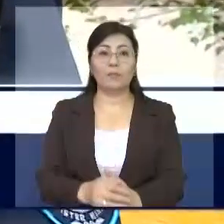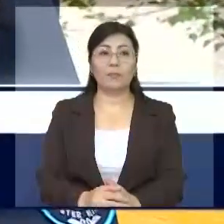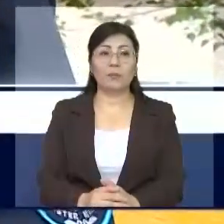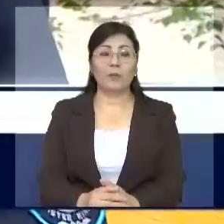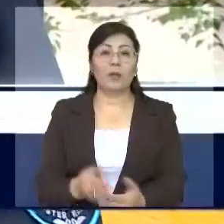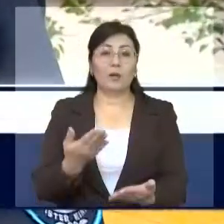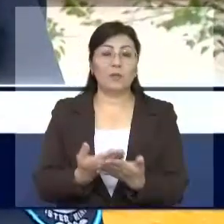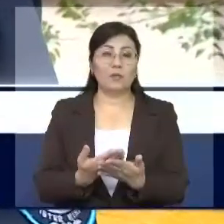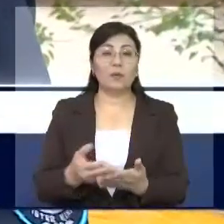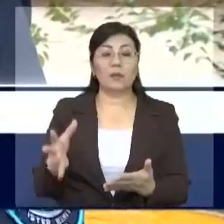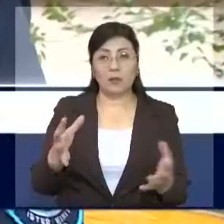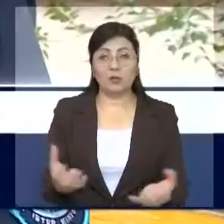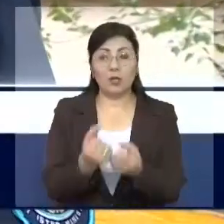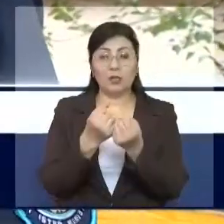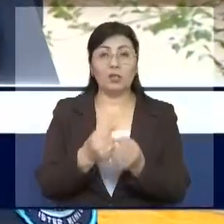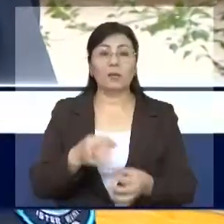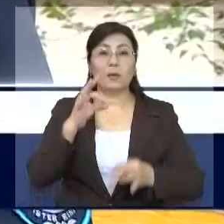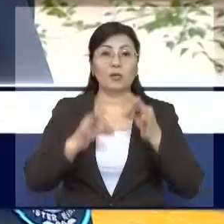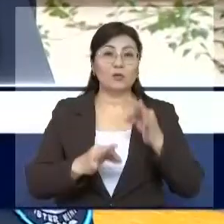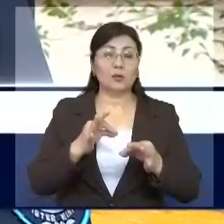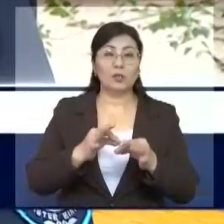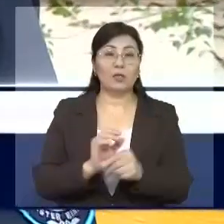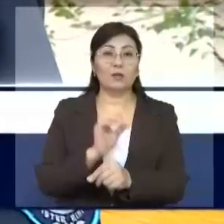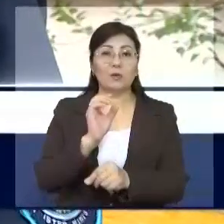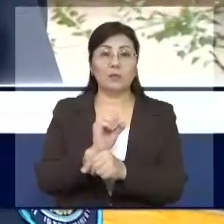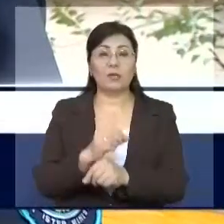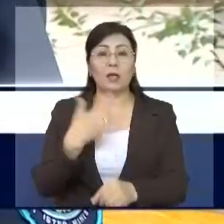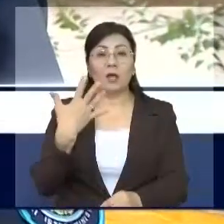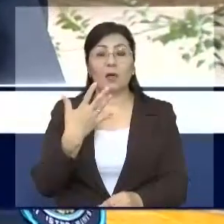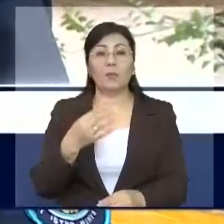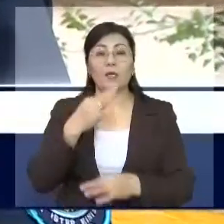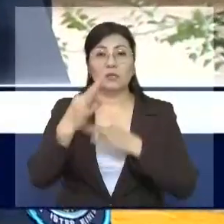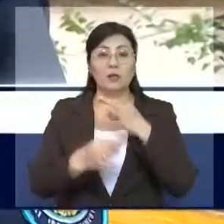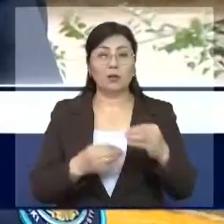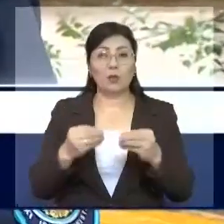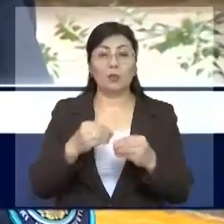сотқа жіберіледі материал. Сот оларға 5 тәуліктен 10 тәуліктің арасында